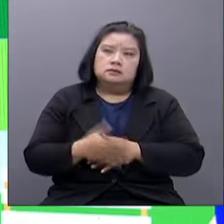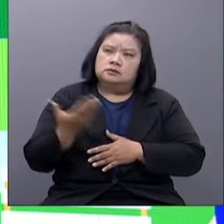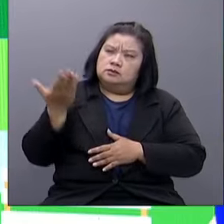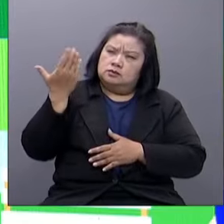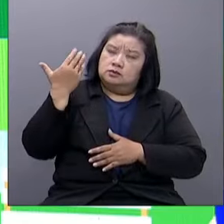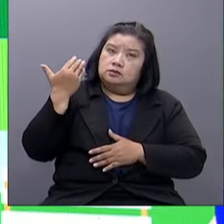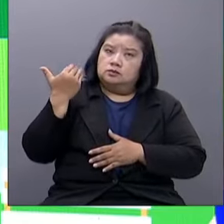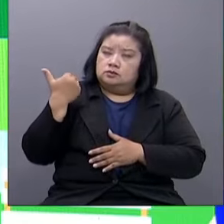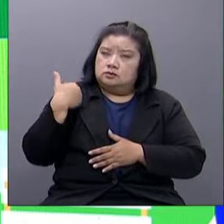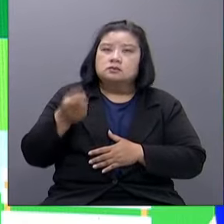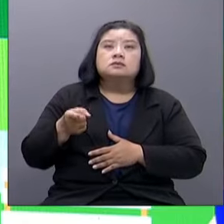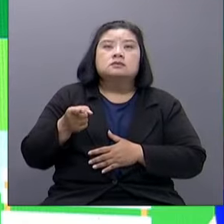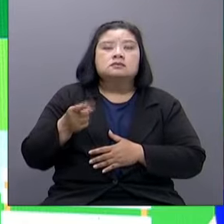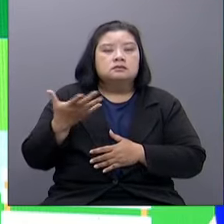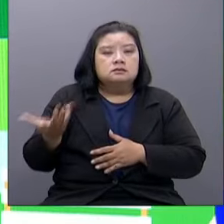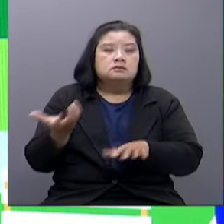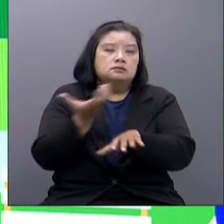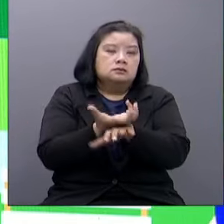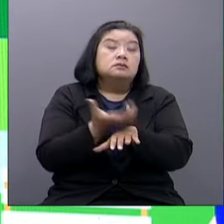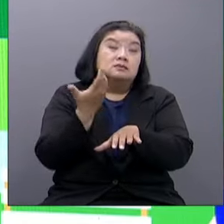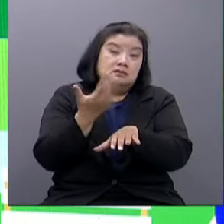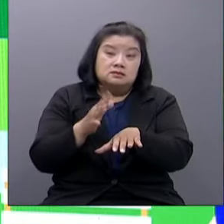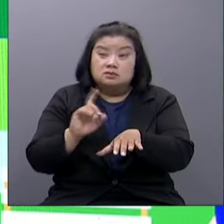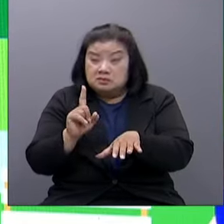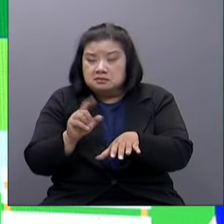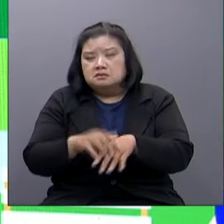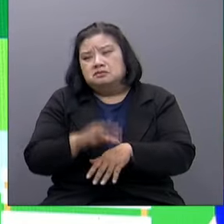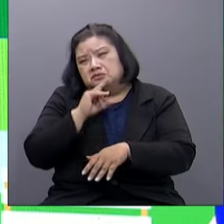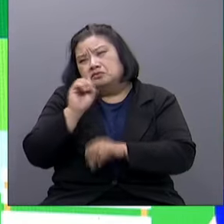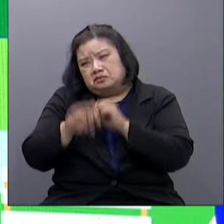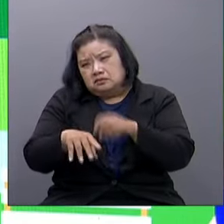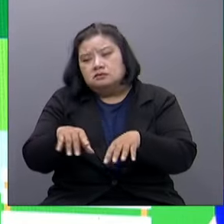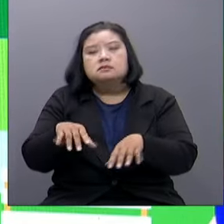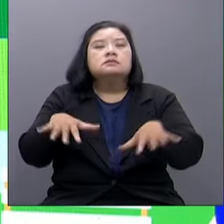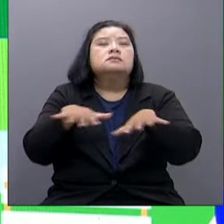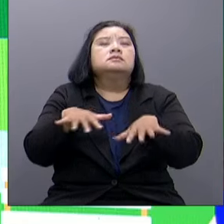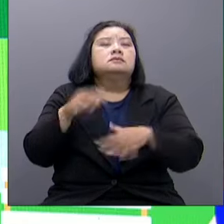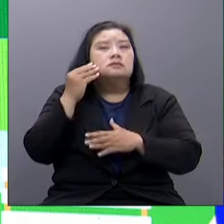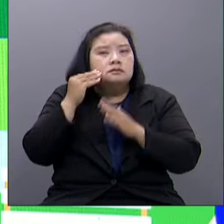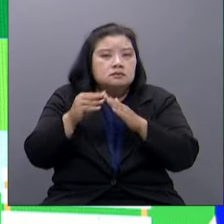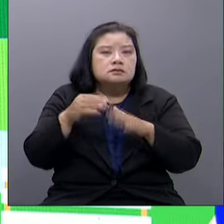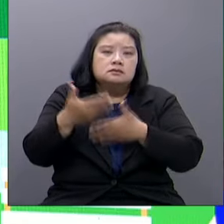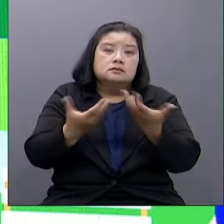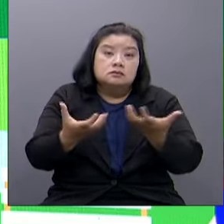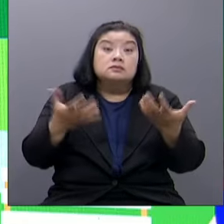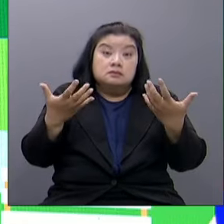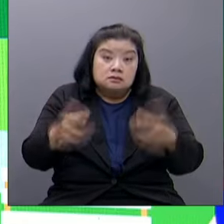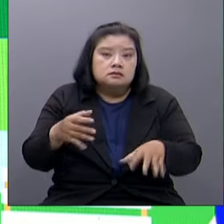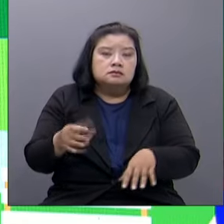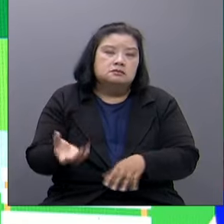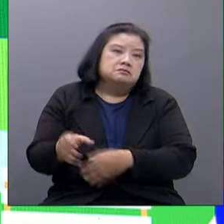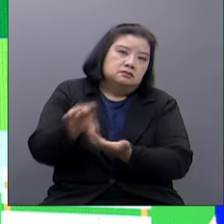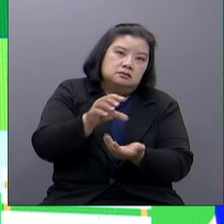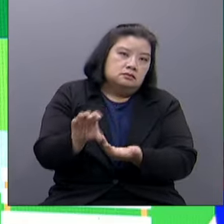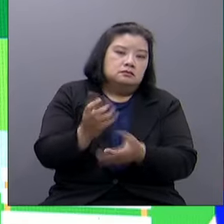ของการเก็บขยะจากถังขยะที่อยู่หน้าร้านประกอบการที่อยู่ตามบ้านเรือนต่างๆแล้วก็ไปรวมกันอาจจะมีการคัด